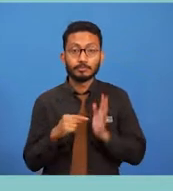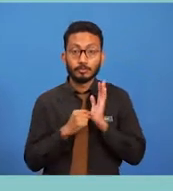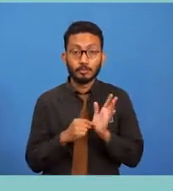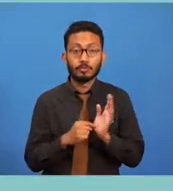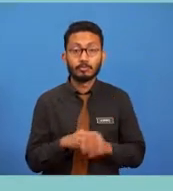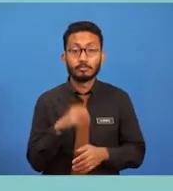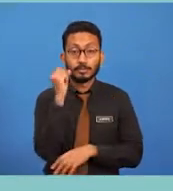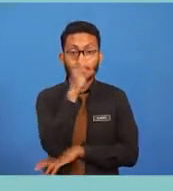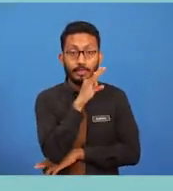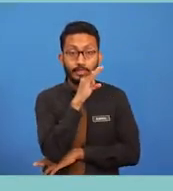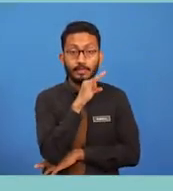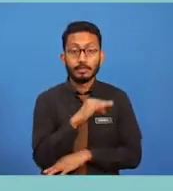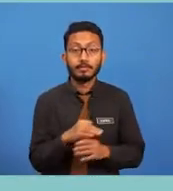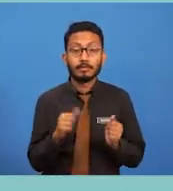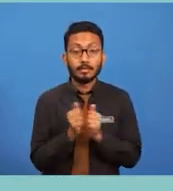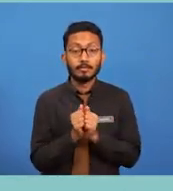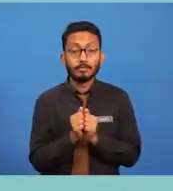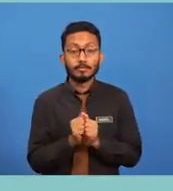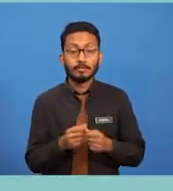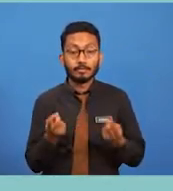dengan kehadiran air.